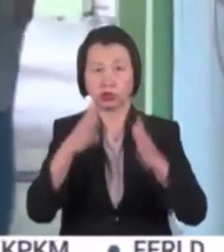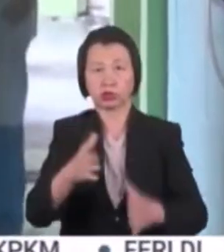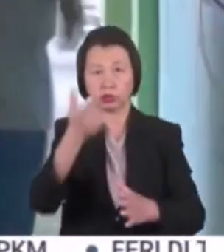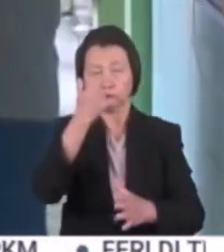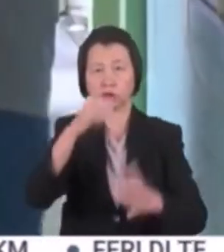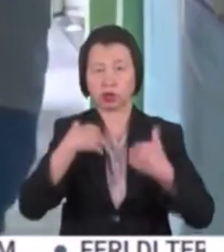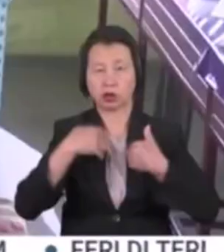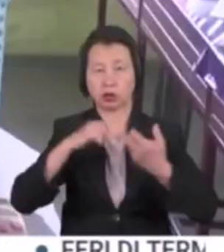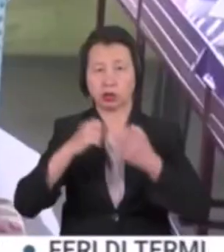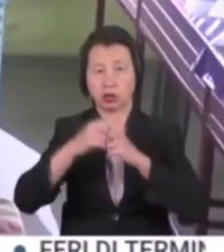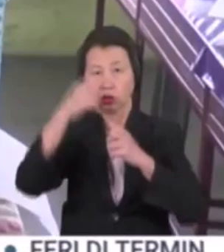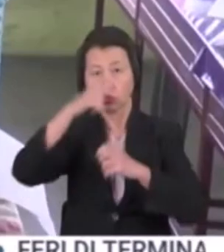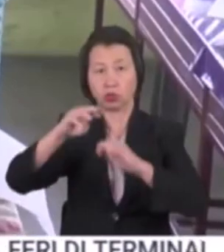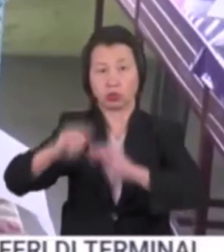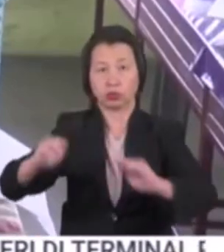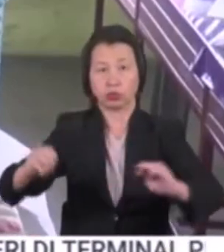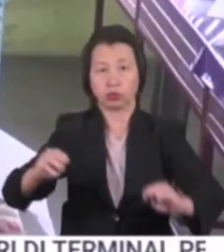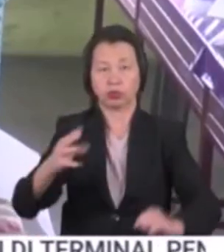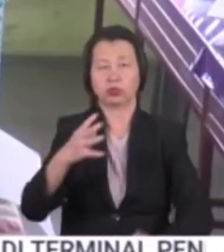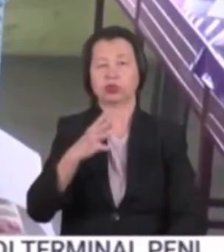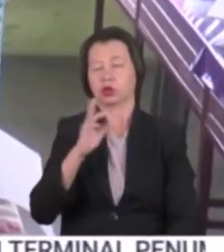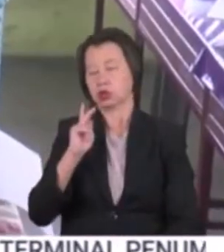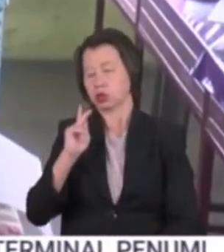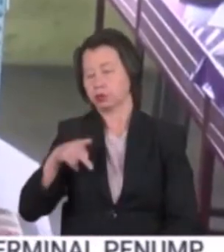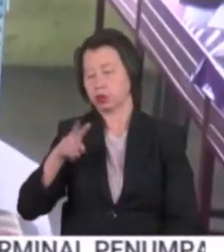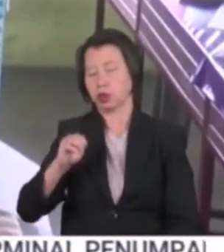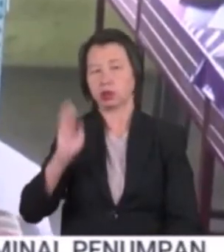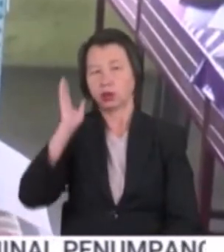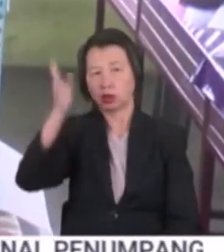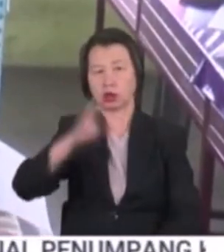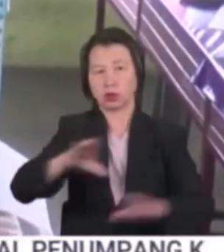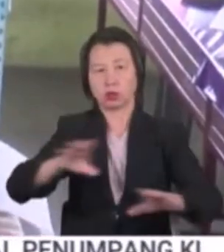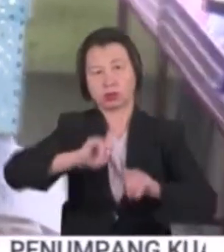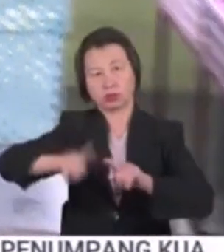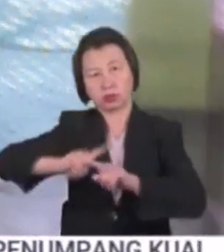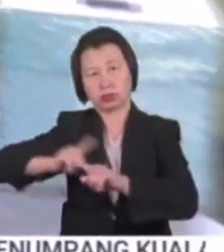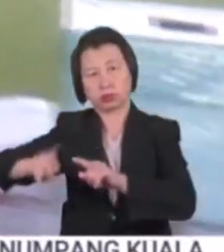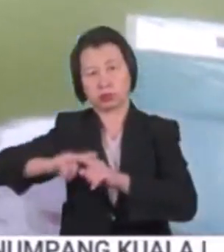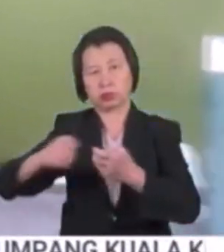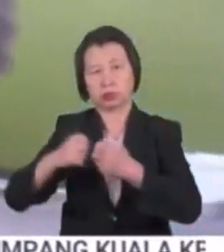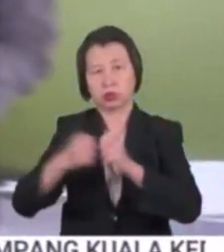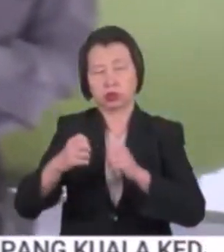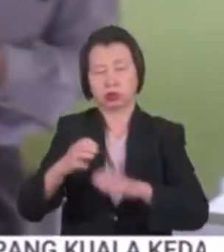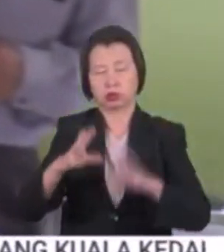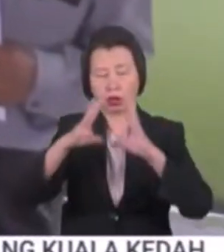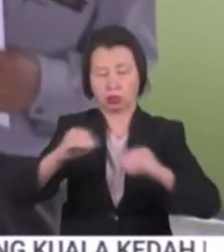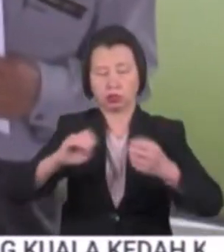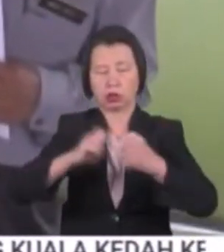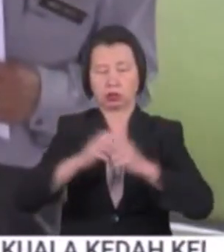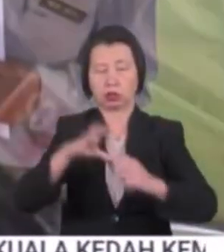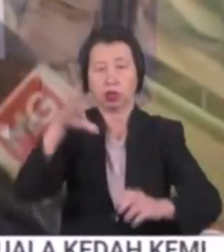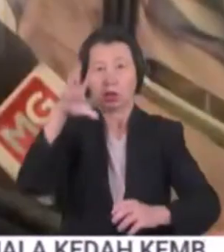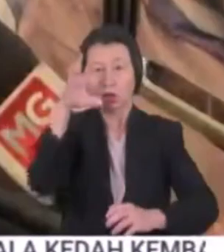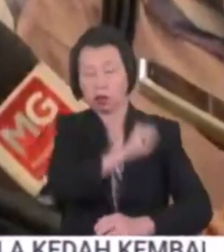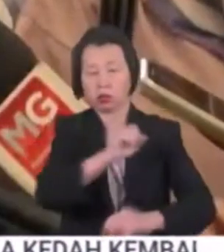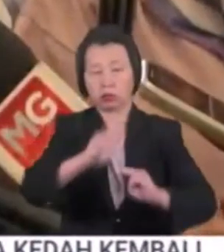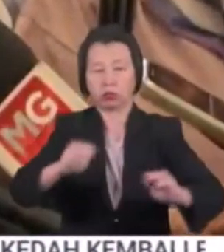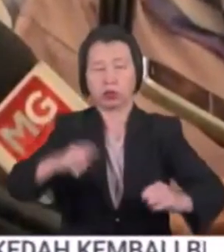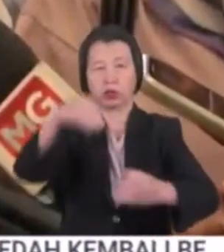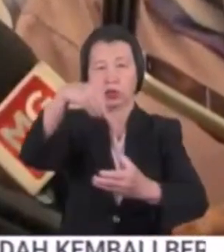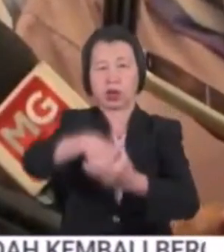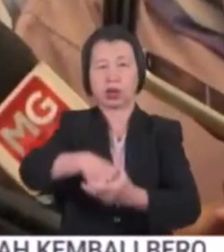kemajuan murid. Selain itu, KPM akan laksana pelbagai inisiatif bagi tangani isu keciciran murid dalam SPM.